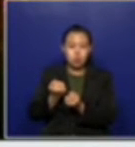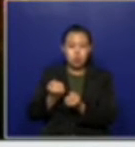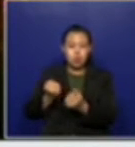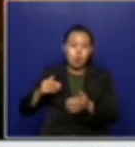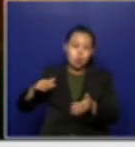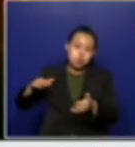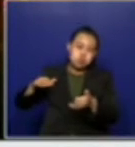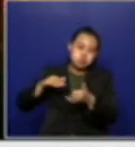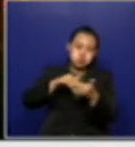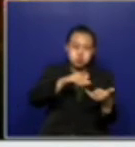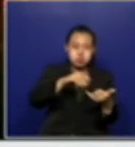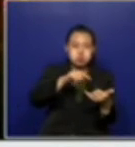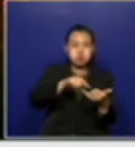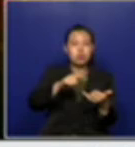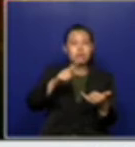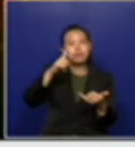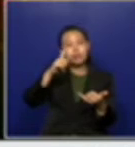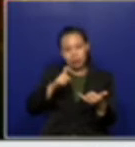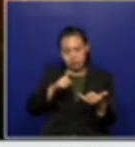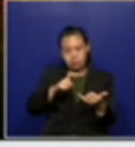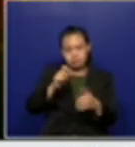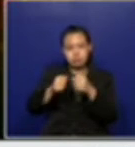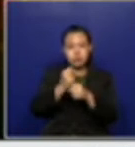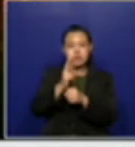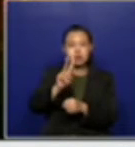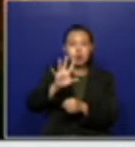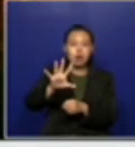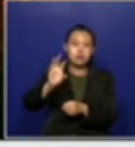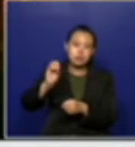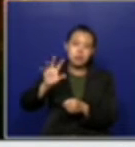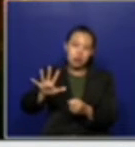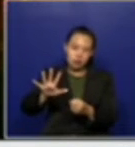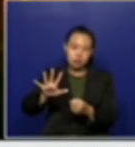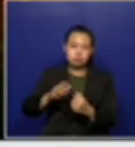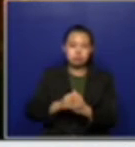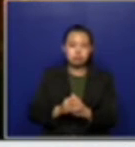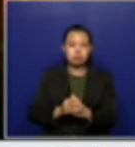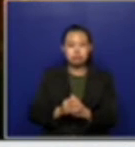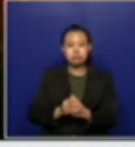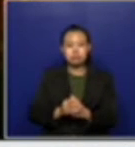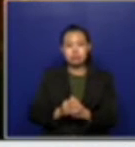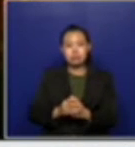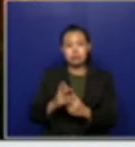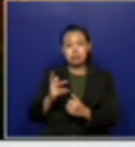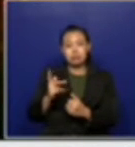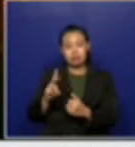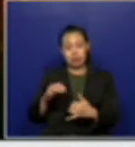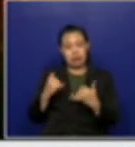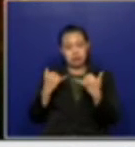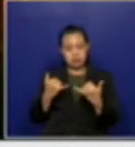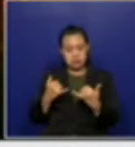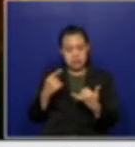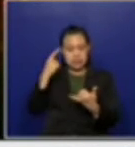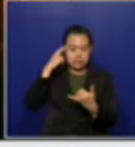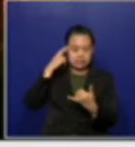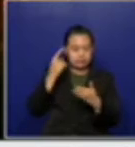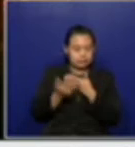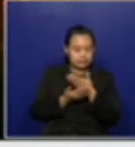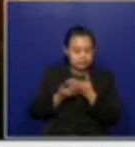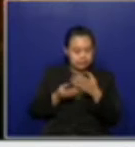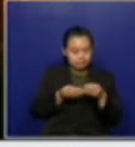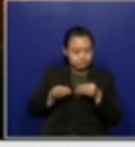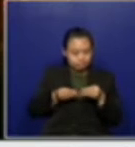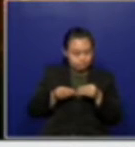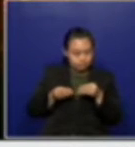ายเมื่อปี2555พี่น้องคนไทยทราบดีว่าคดีนี้มีการสมคบคิดช่วยกัน